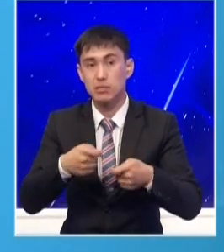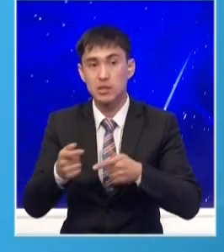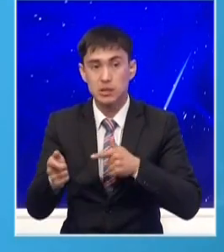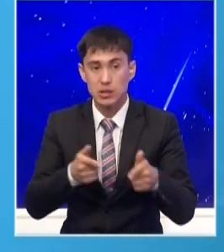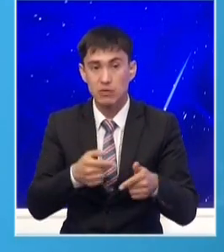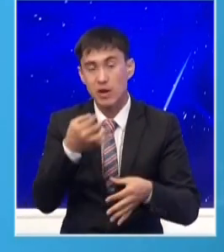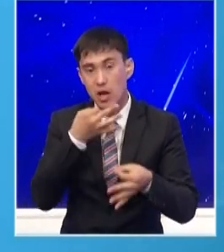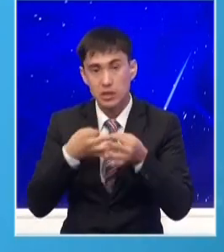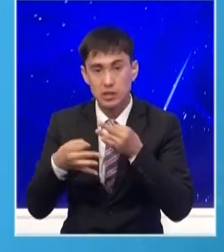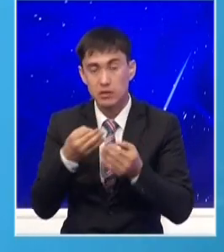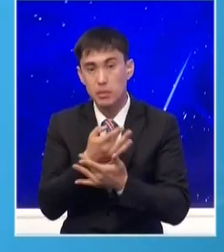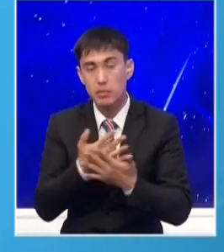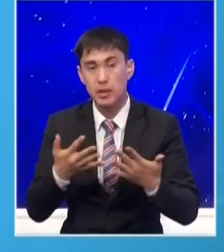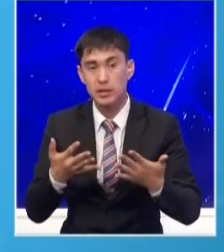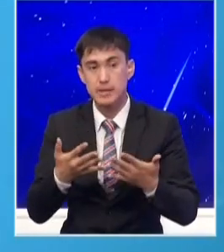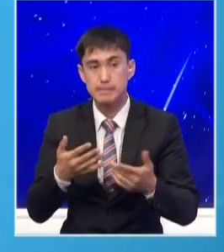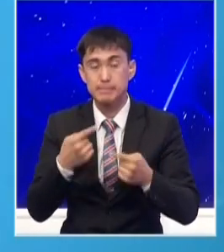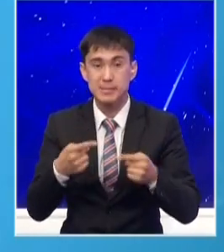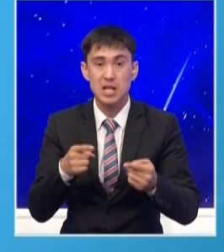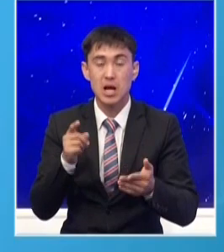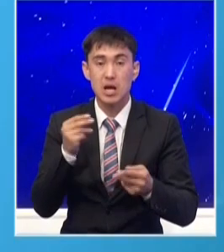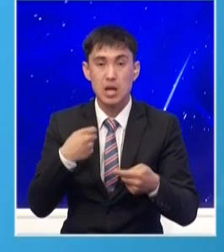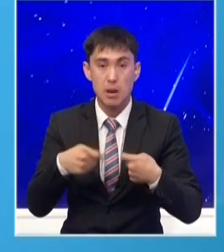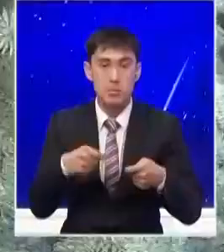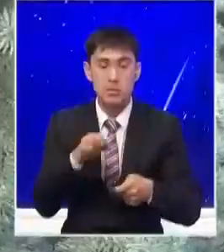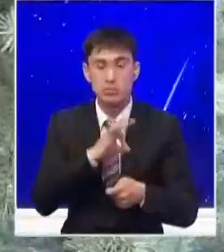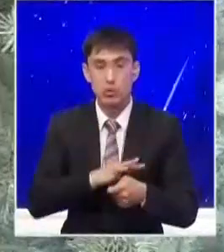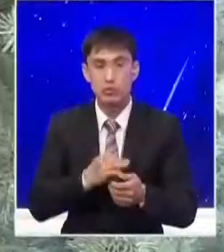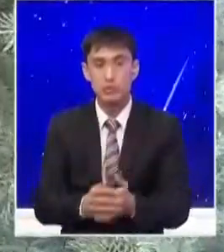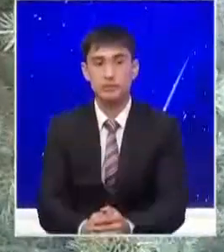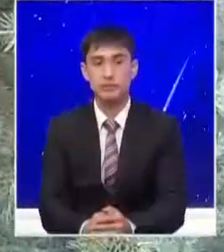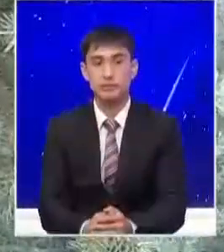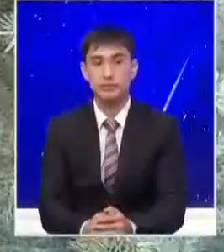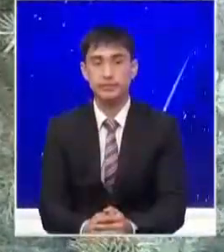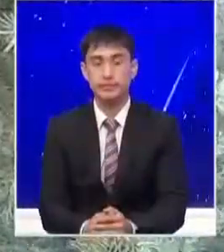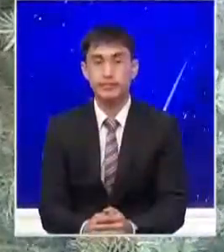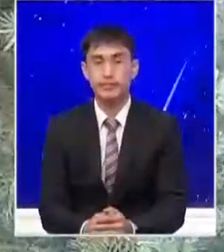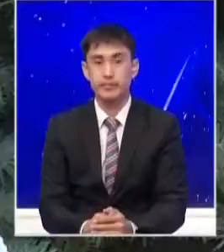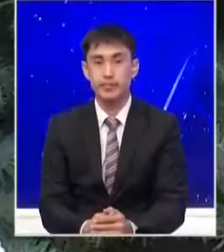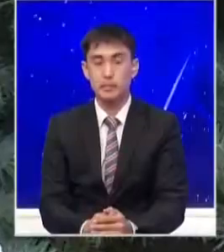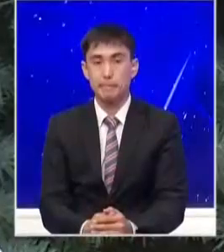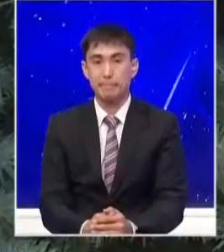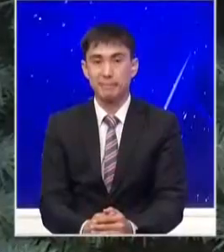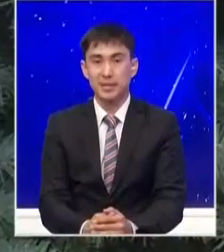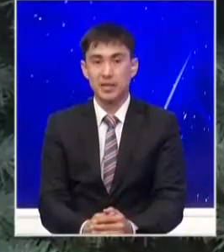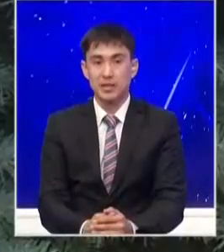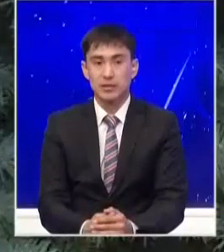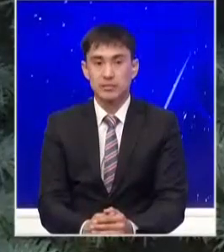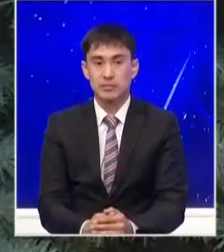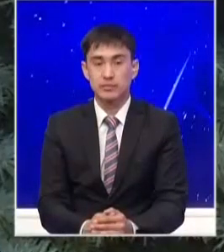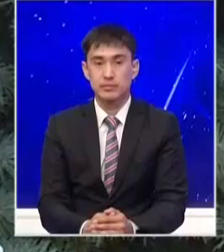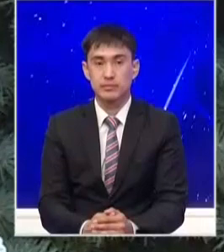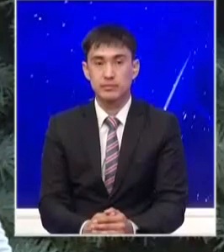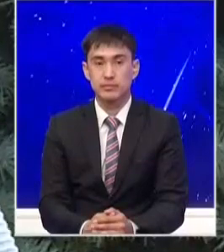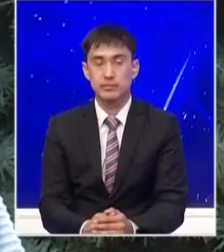изготавливать лекарственные препараты, либо там для коммерческой цели их использовать. Қазіргі таңда мемлекеттік орман қоры жерінде